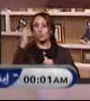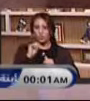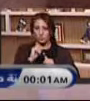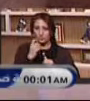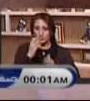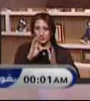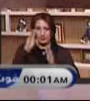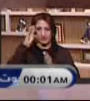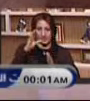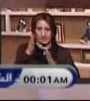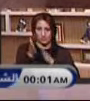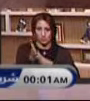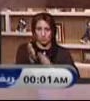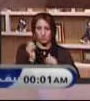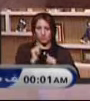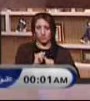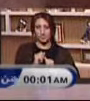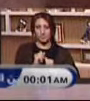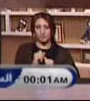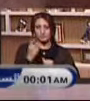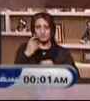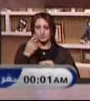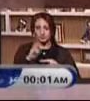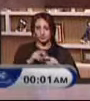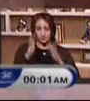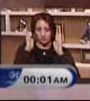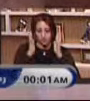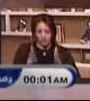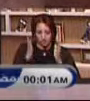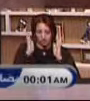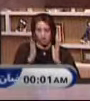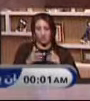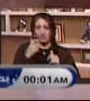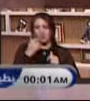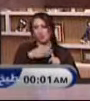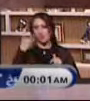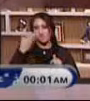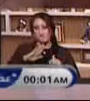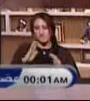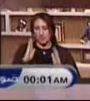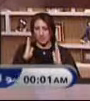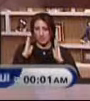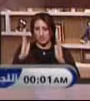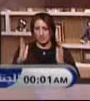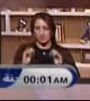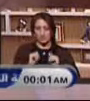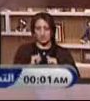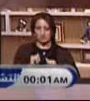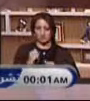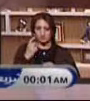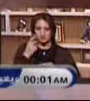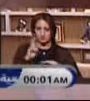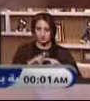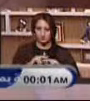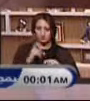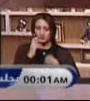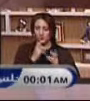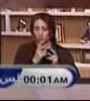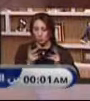والسنة. وبعدين الثاني يتكلم عن الغسل وصلاة الجنازة. والثالث يتكلم عن القبر وما فيه. والرابع يتكلم عن الحشر